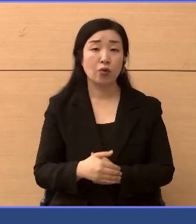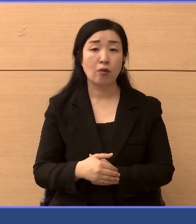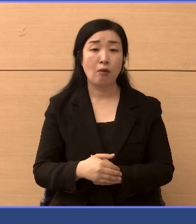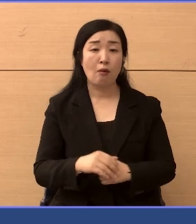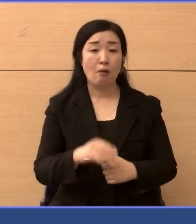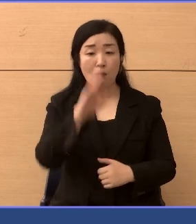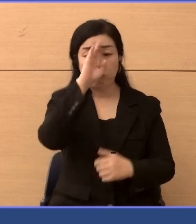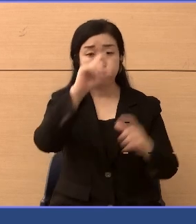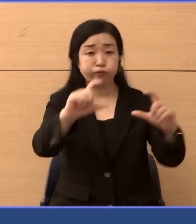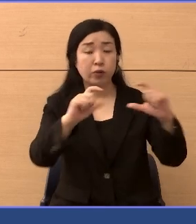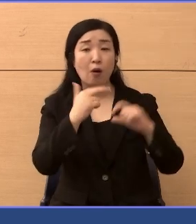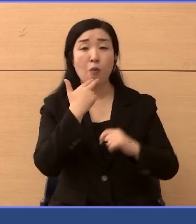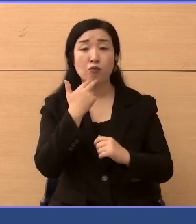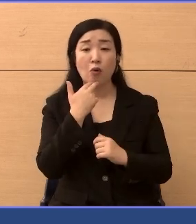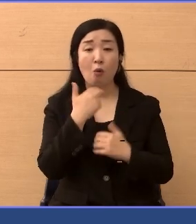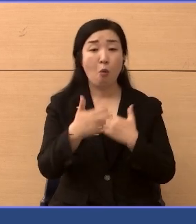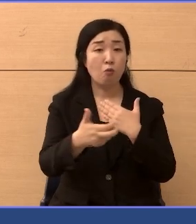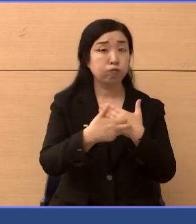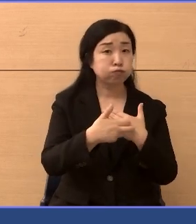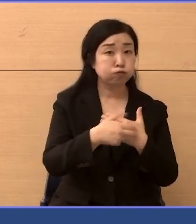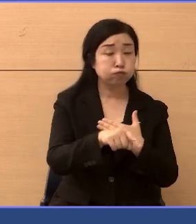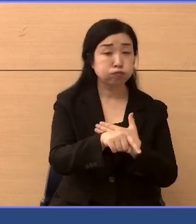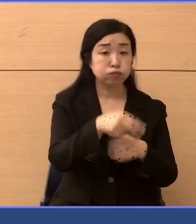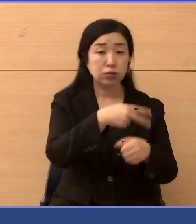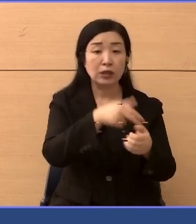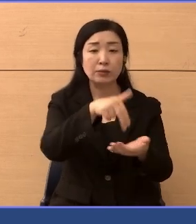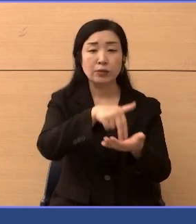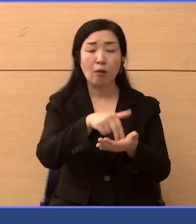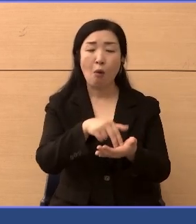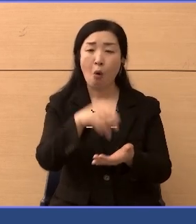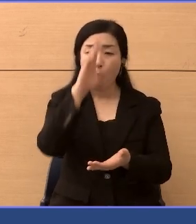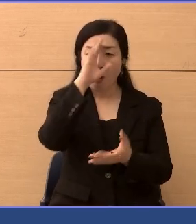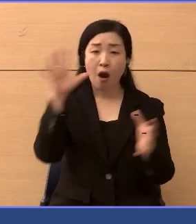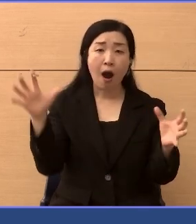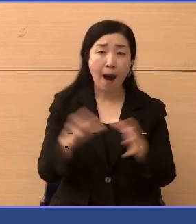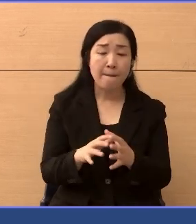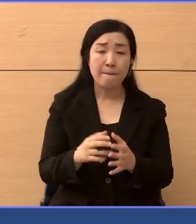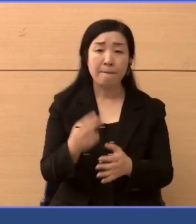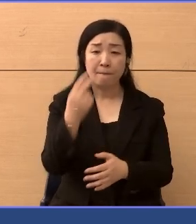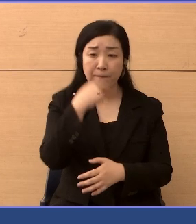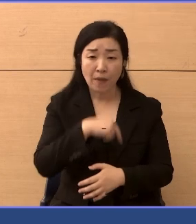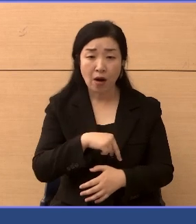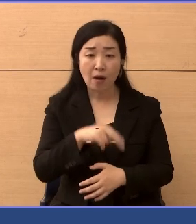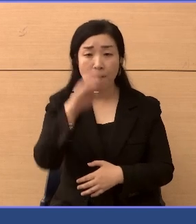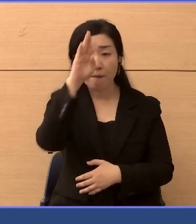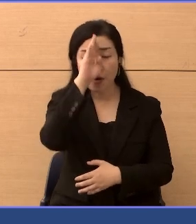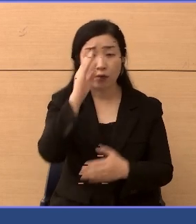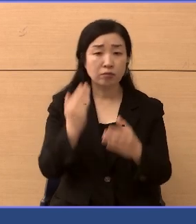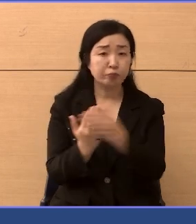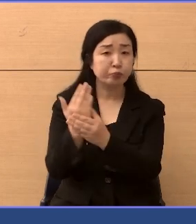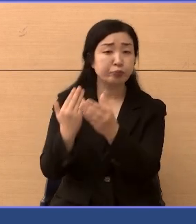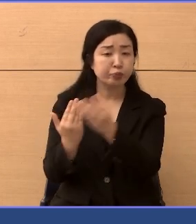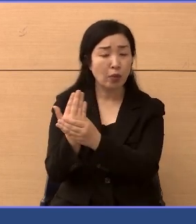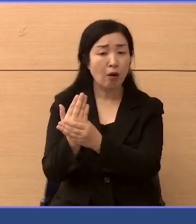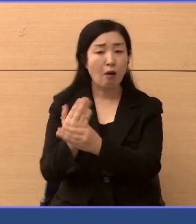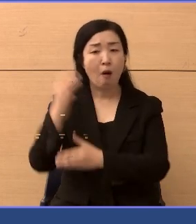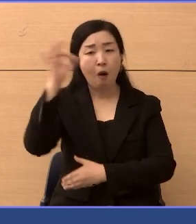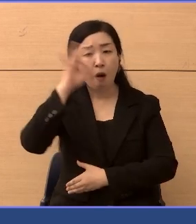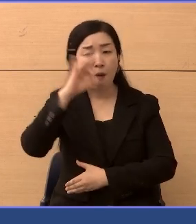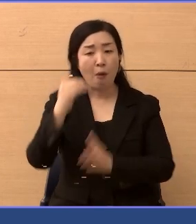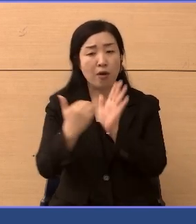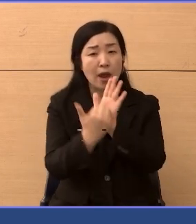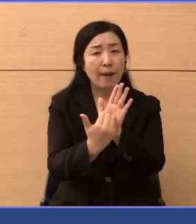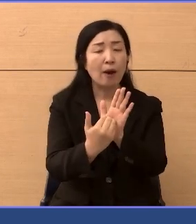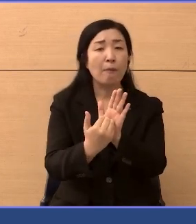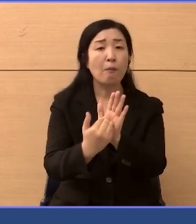know 없다면 which common 의사들도 complications 어떤 they should 문제가 be 합병증 looking for 그리고 어떤 or 합병증 우리가 anticipating. 찾아보고 또 예상하고 예방해야 되는지